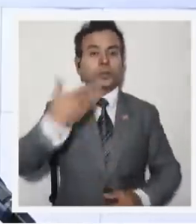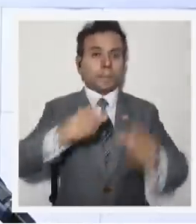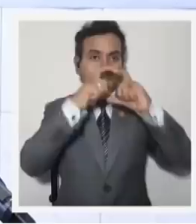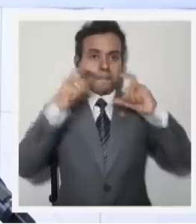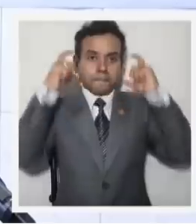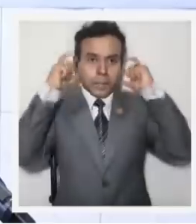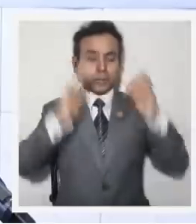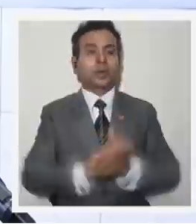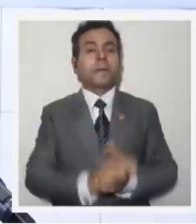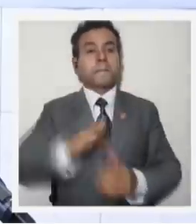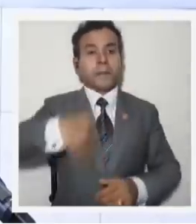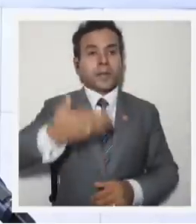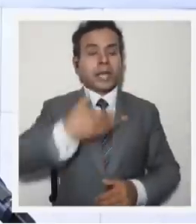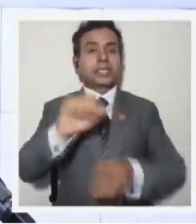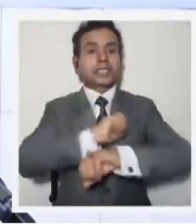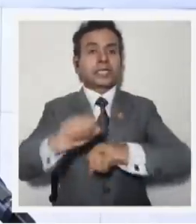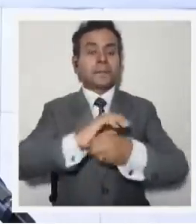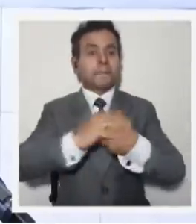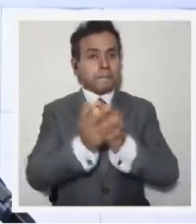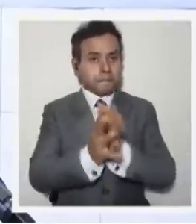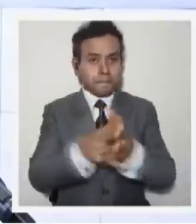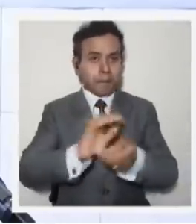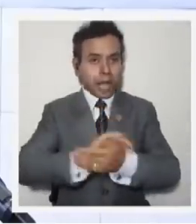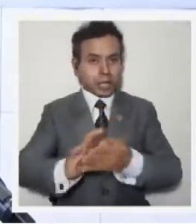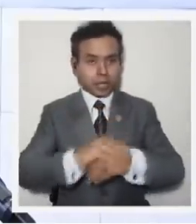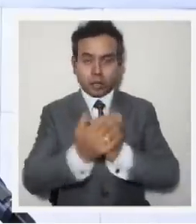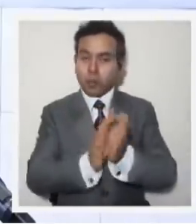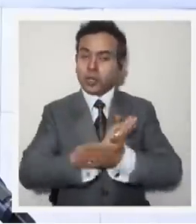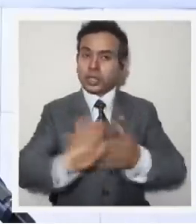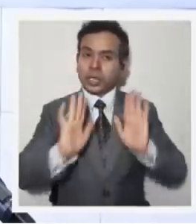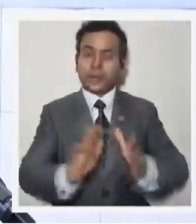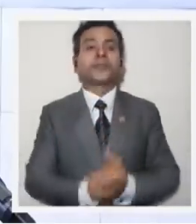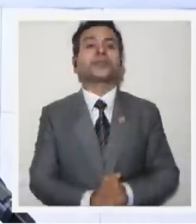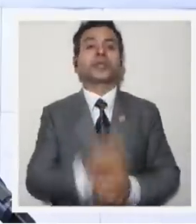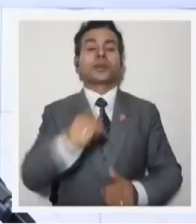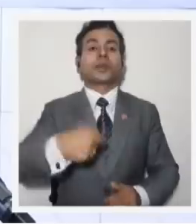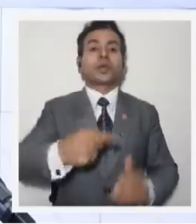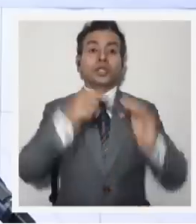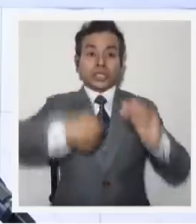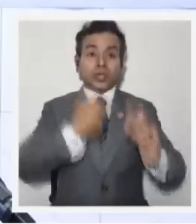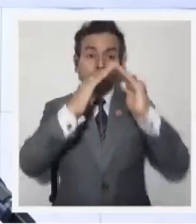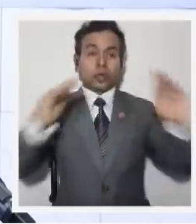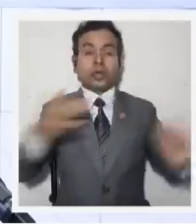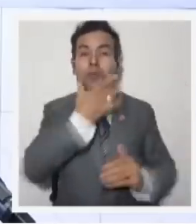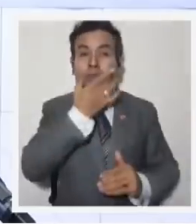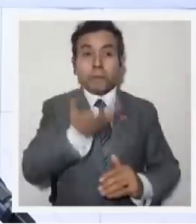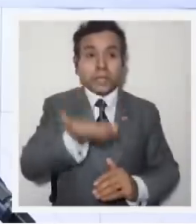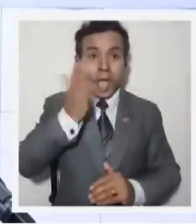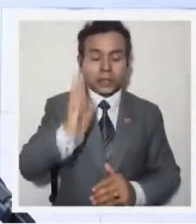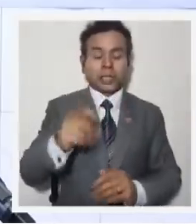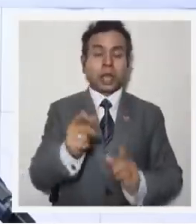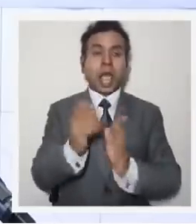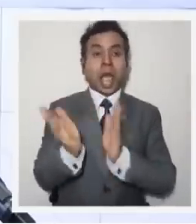যথাসম্ভব ঘরে থাকুন, সবসময় মাস্ক পরিধান করুন, বারবার সাবান পানি দিয়ে 20 সেকেন্ড ধরে হাত ধুন, আপনার